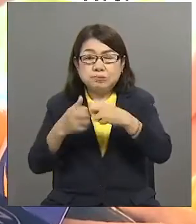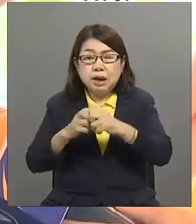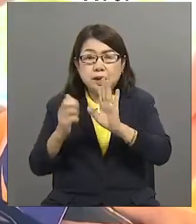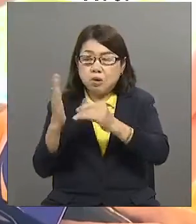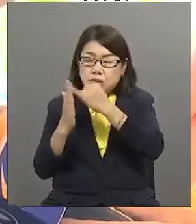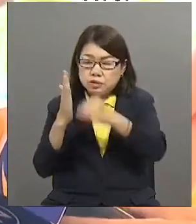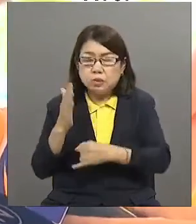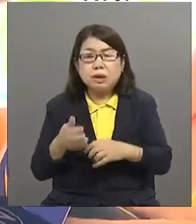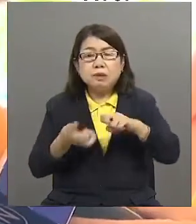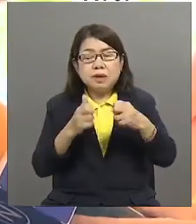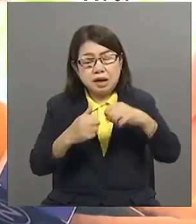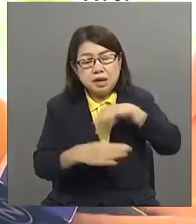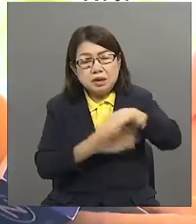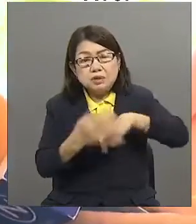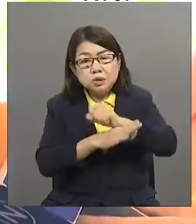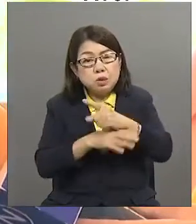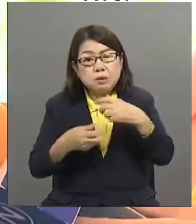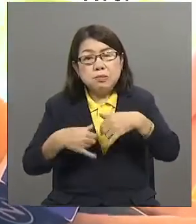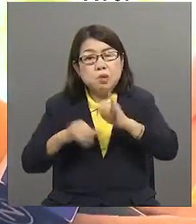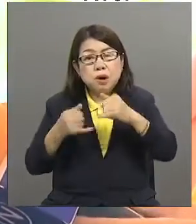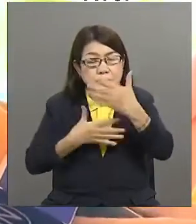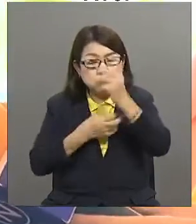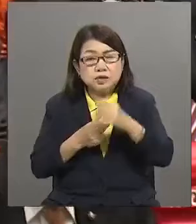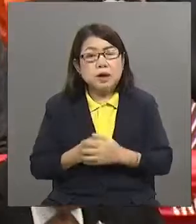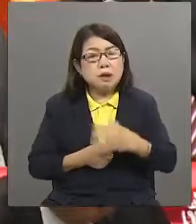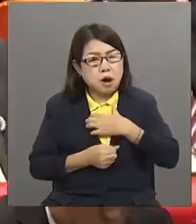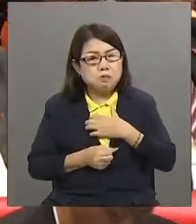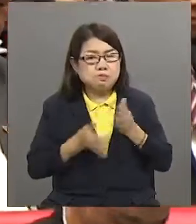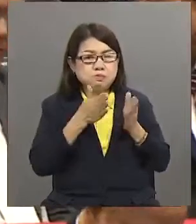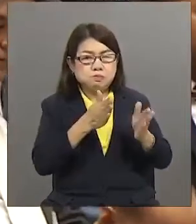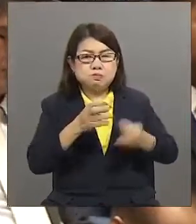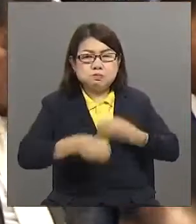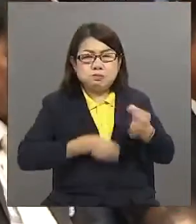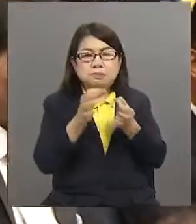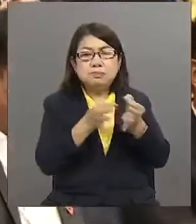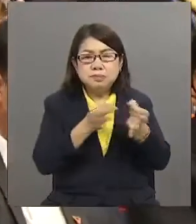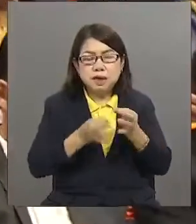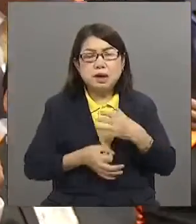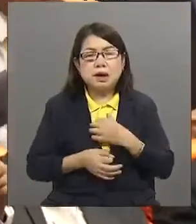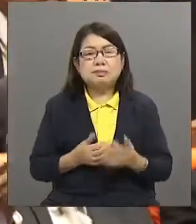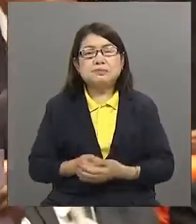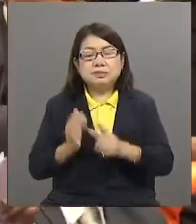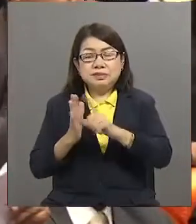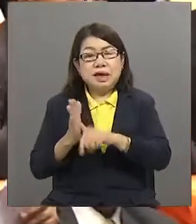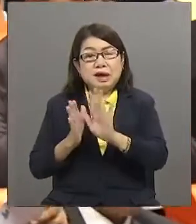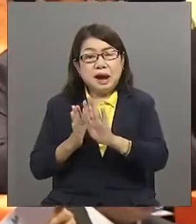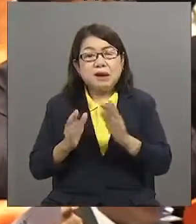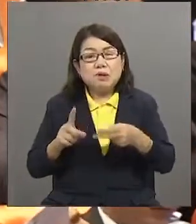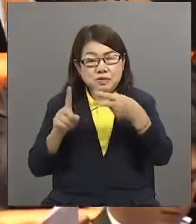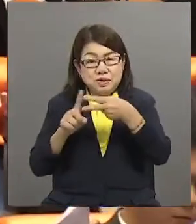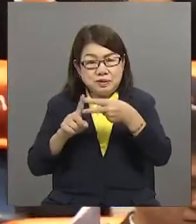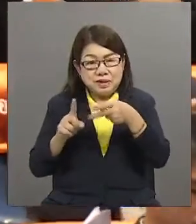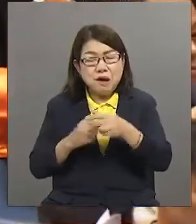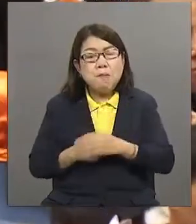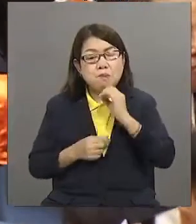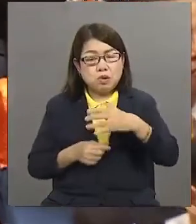ของสิ่งแวดล้อมนะครับเพราะนั้นเรื่องเหล่านี้เราเตรียมที่จะอภิปรายอยู่ เลขาธิการพรรคอนาคตใหม่ย้ำว่าฝ่ายค้านจ